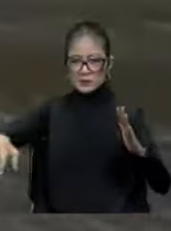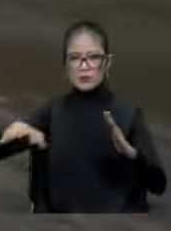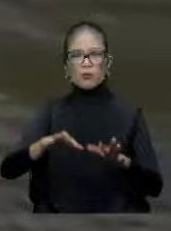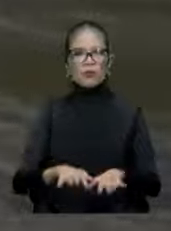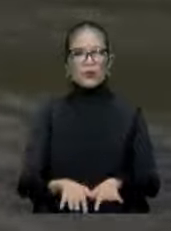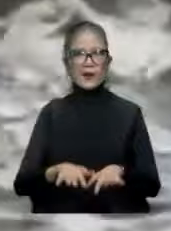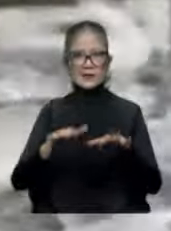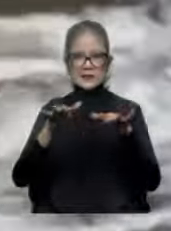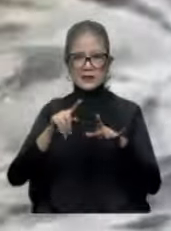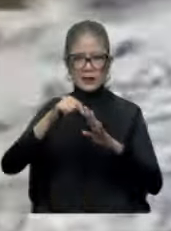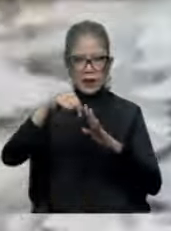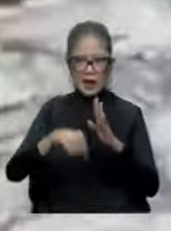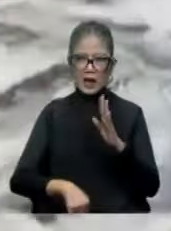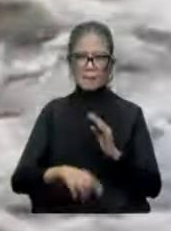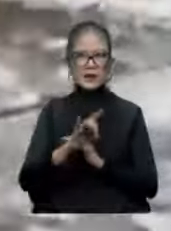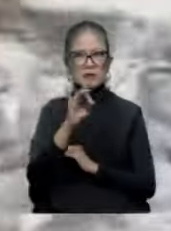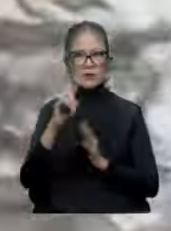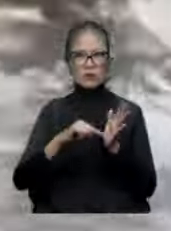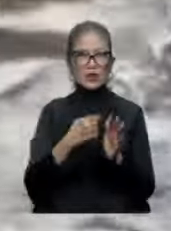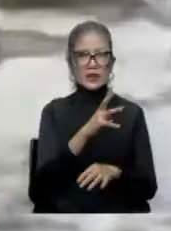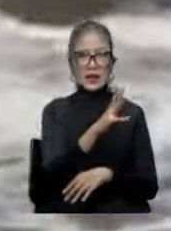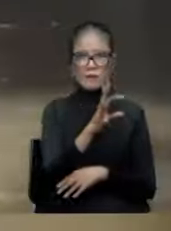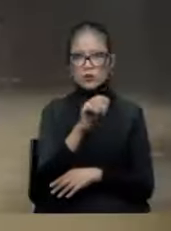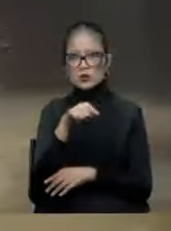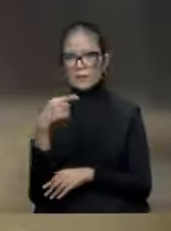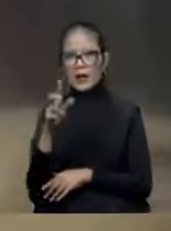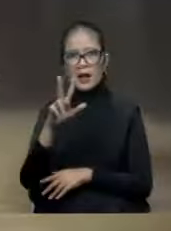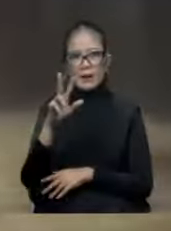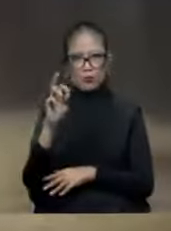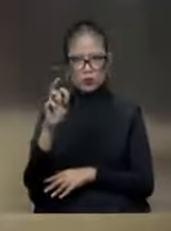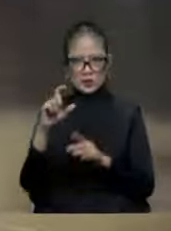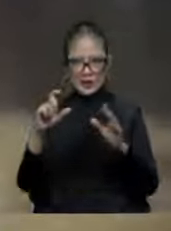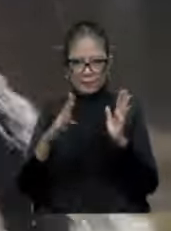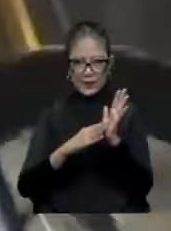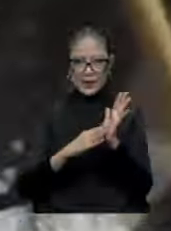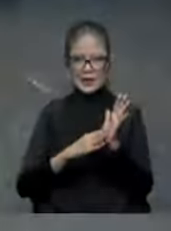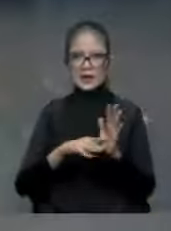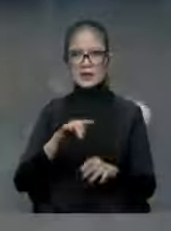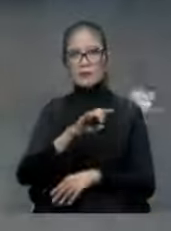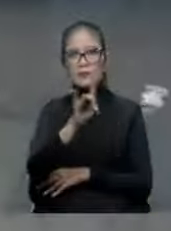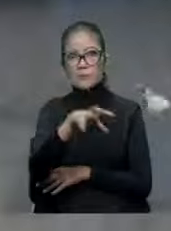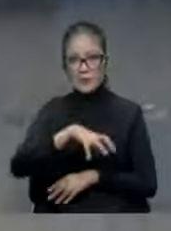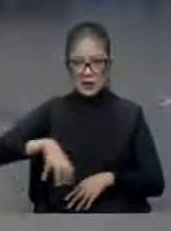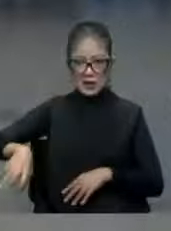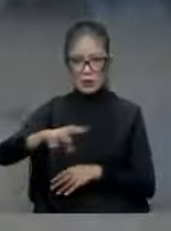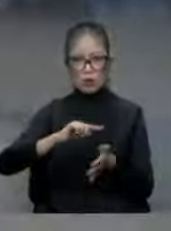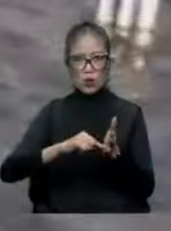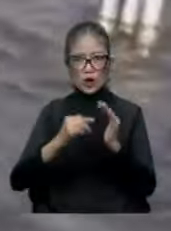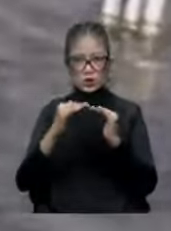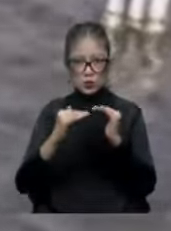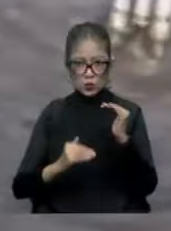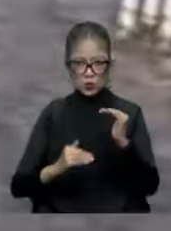air yang beragam dari 30 hingga 80 cm. Meskipun di beberapa lokasi air mulai surut, namun masih